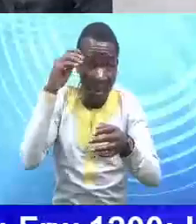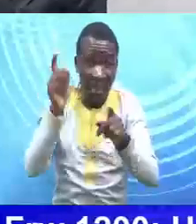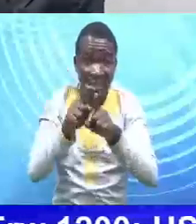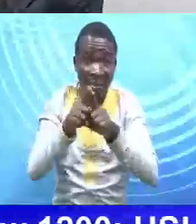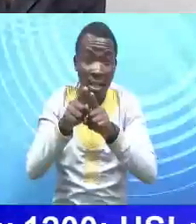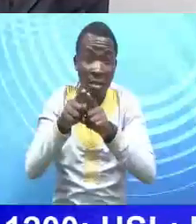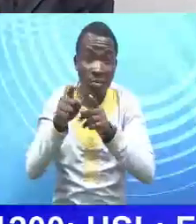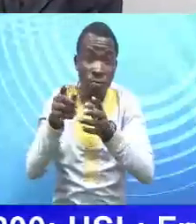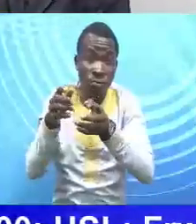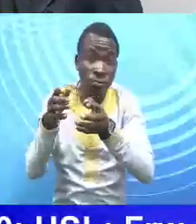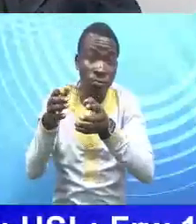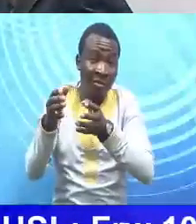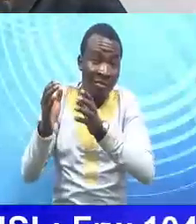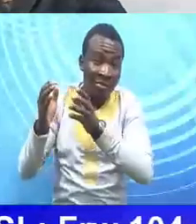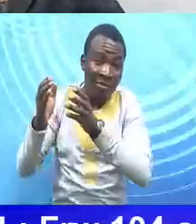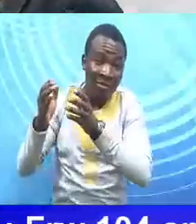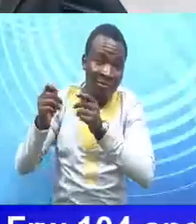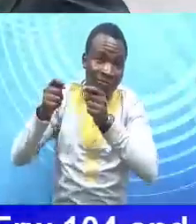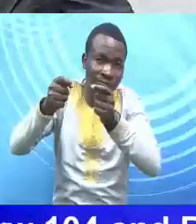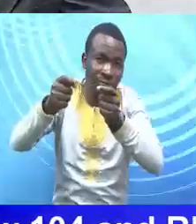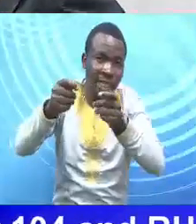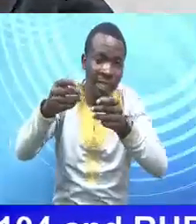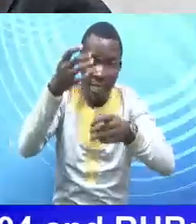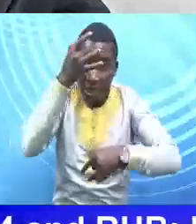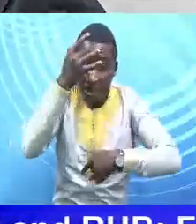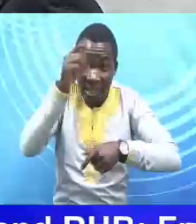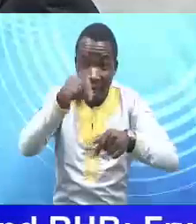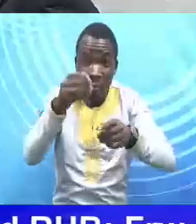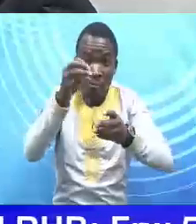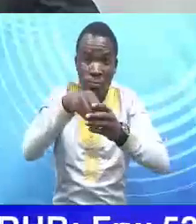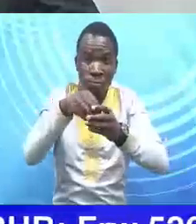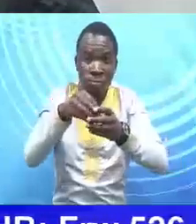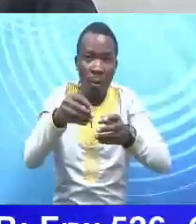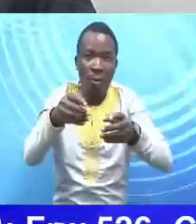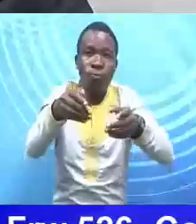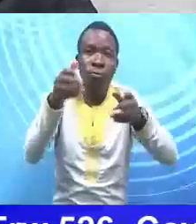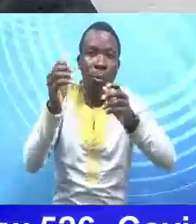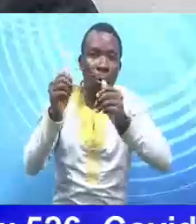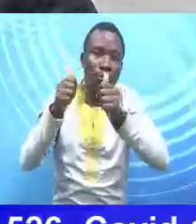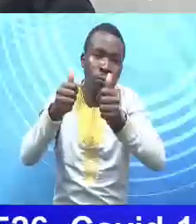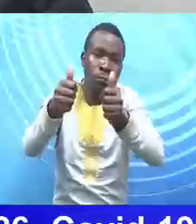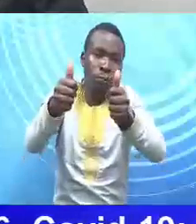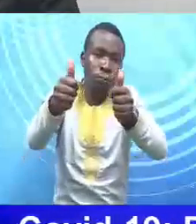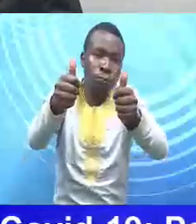nk'umurwayi iyo arwariye inaha mu Gasiza tumushyira mu ngobyi tukagomba kugera ku muhanda